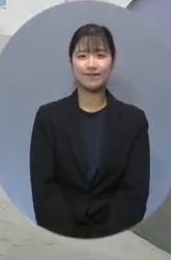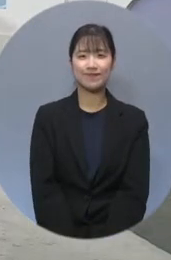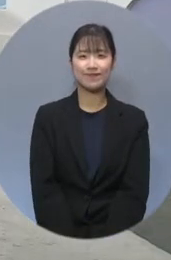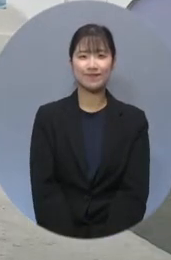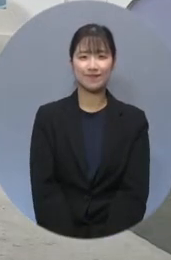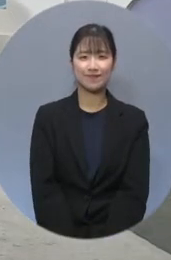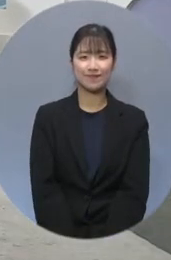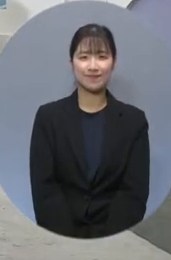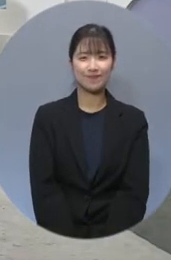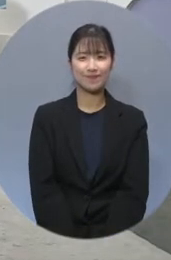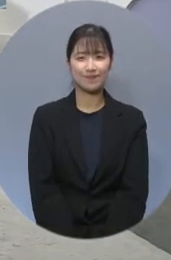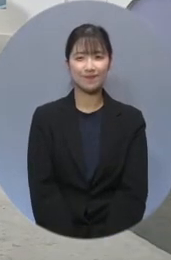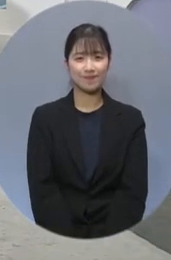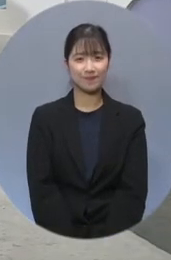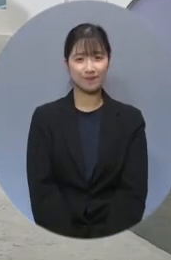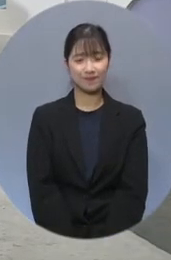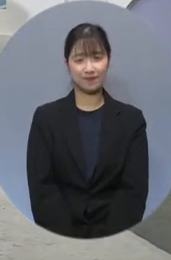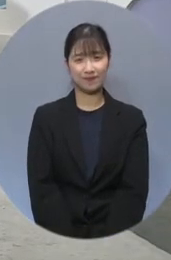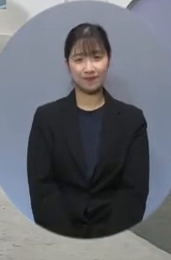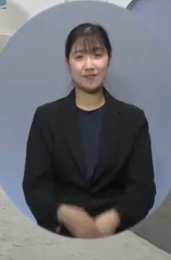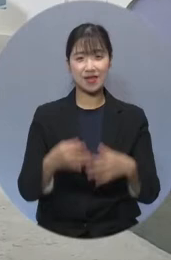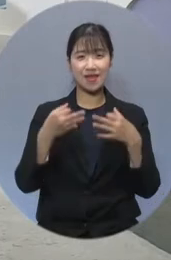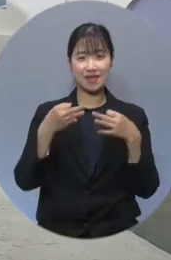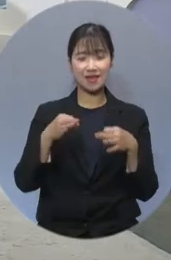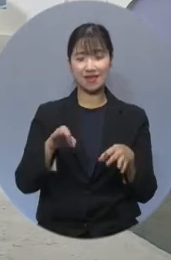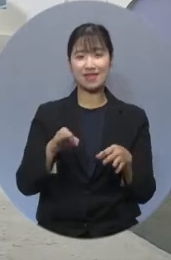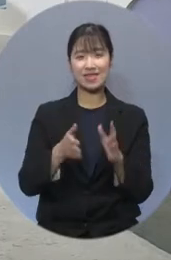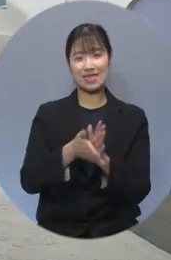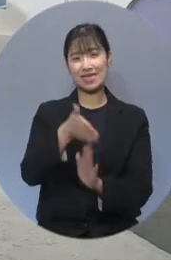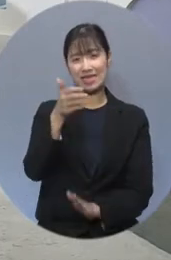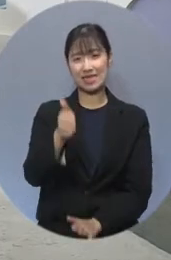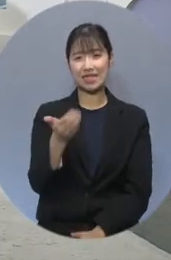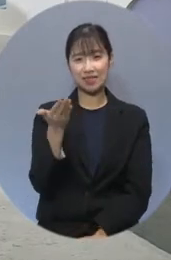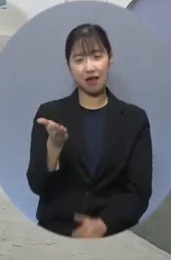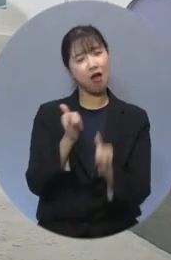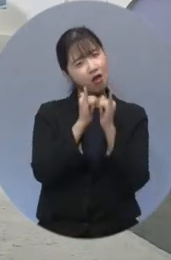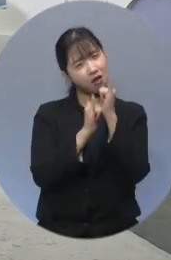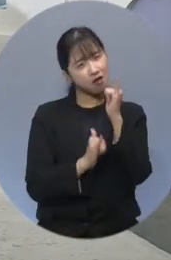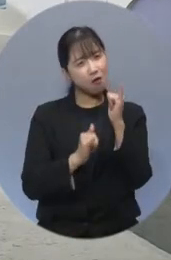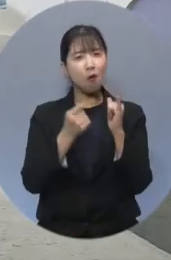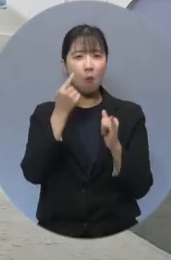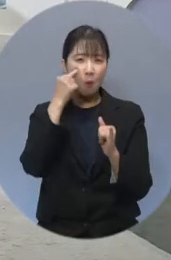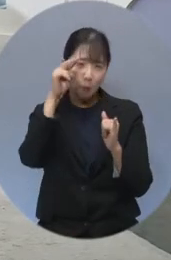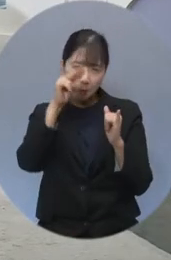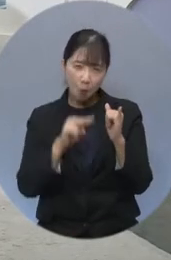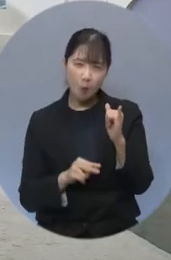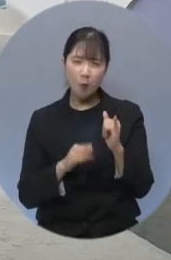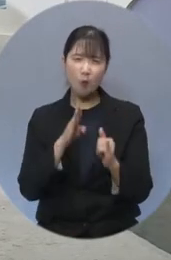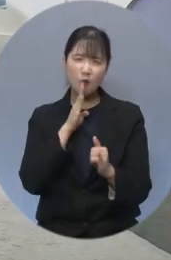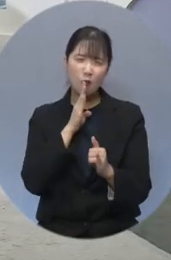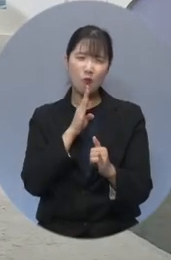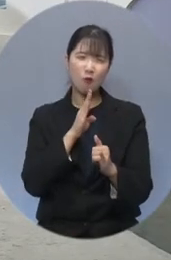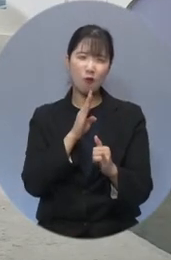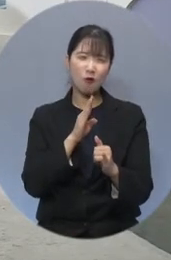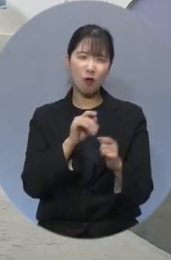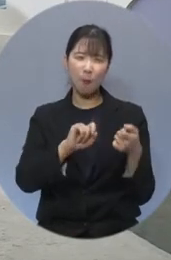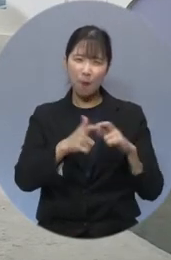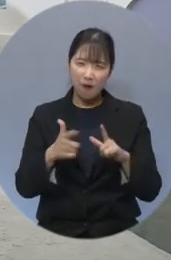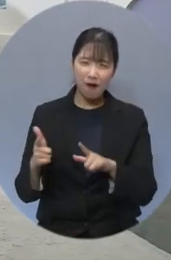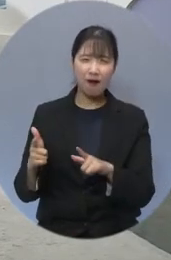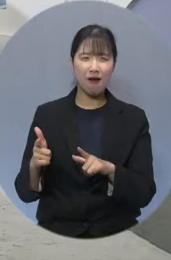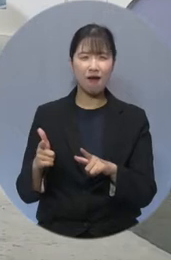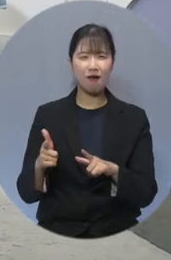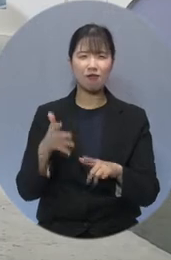감사합니다. 네, 김한근 네. 강릉시장께서는 이렇게 이력을 보니까 네, 네. 다채로우면서도